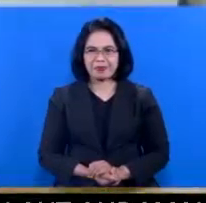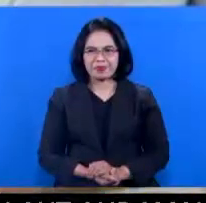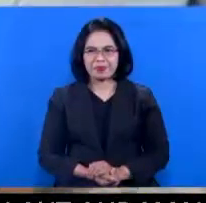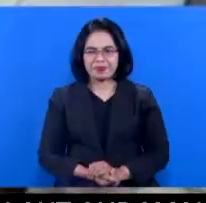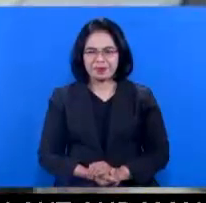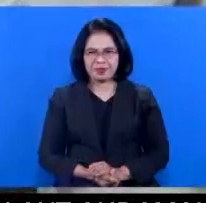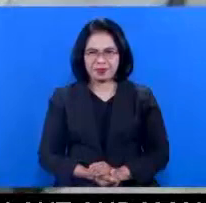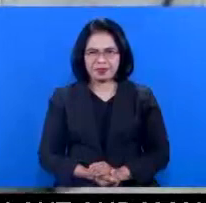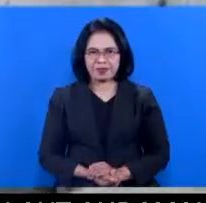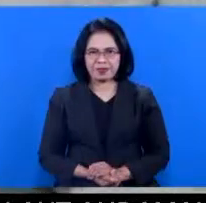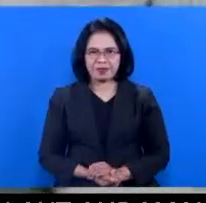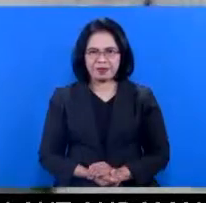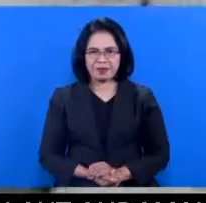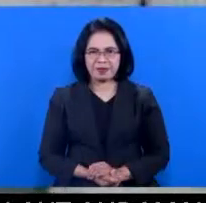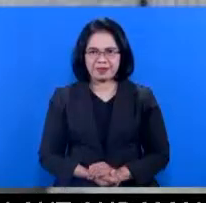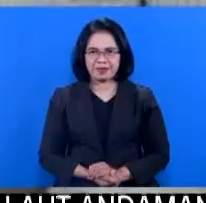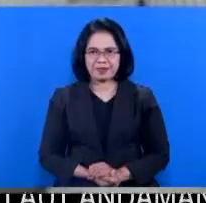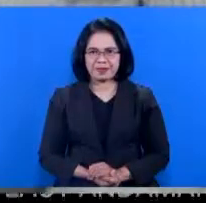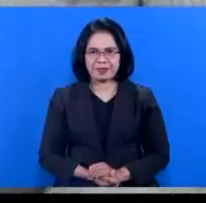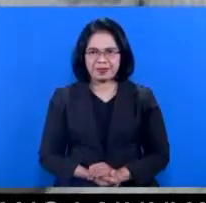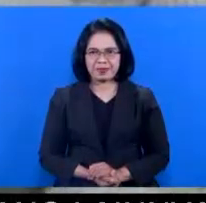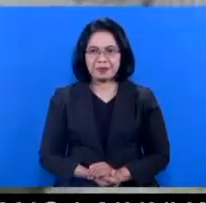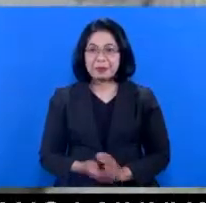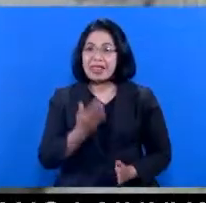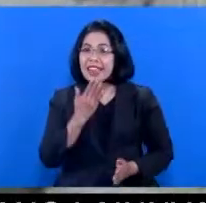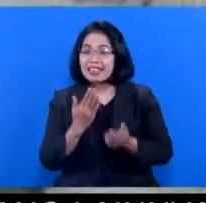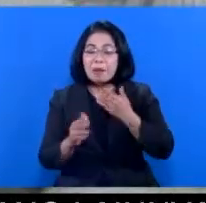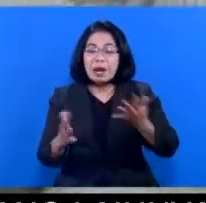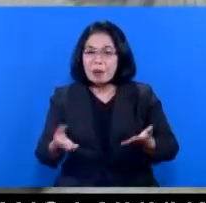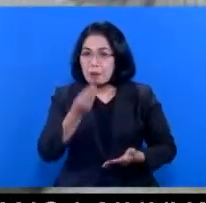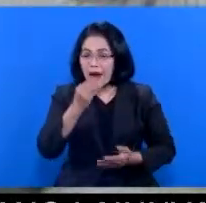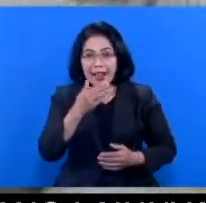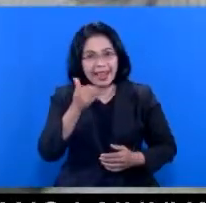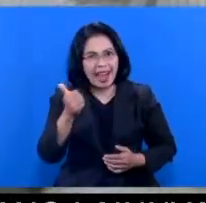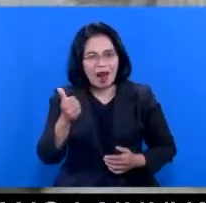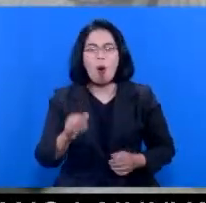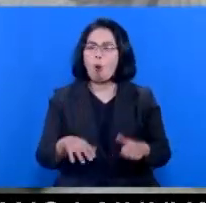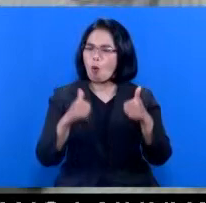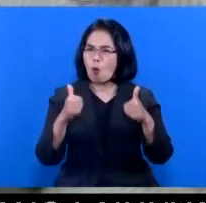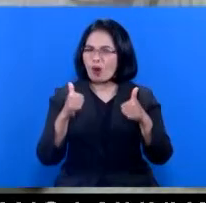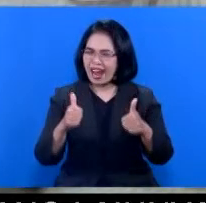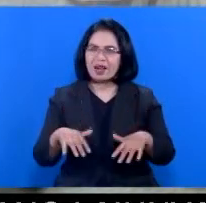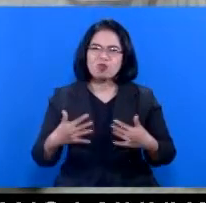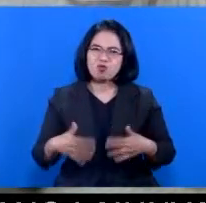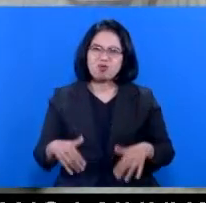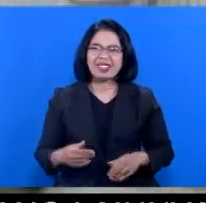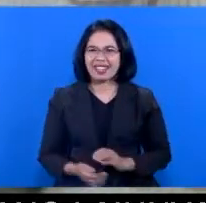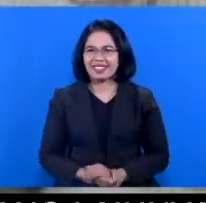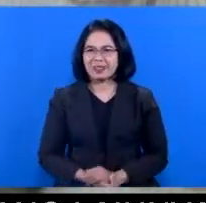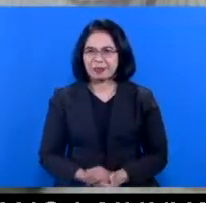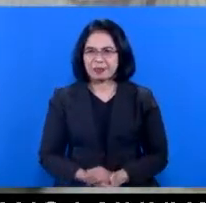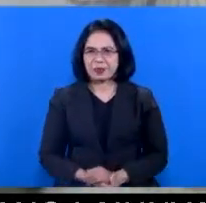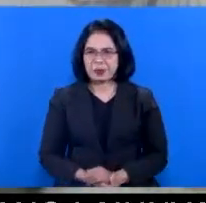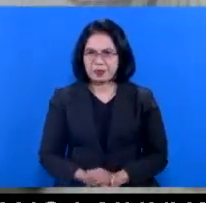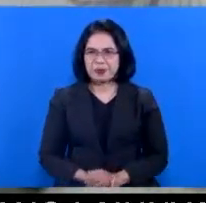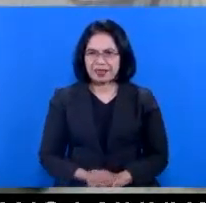Bu, selamat siang. Siang, Pak. Gimana, Bu? Enak? Enak sih, Pak, nih. Pak, tapi yang saya mau tanyain, biasanya kan Cap Gome itu